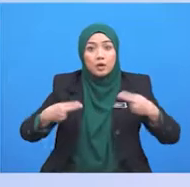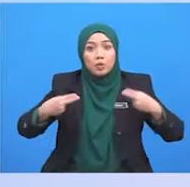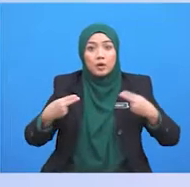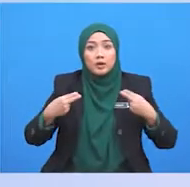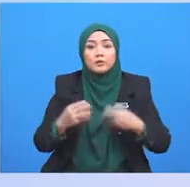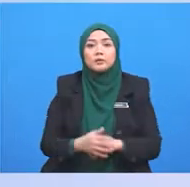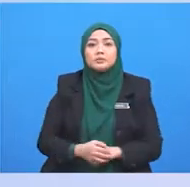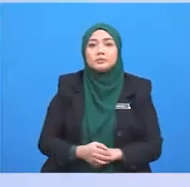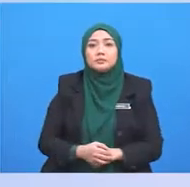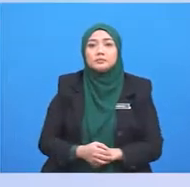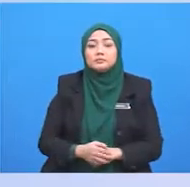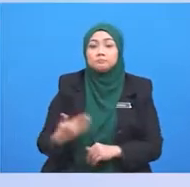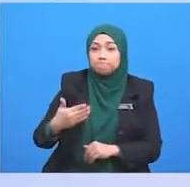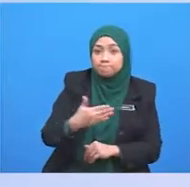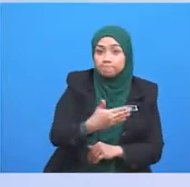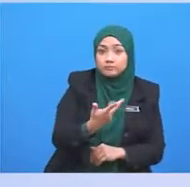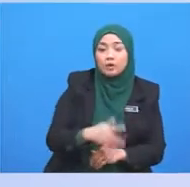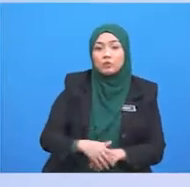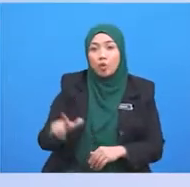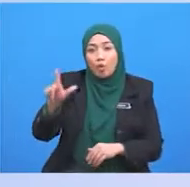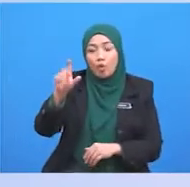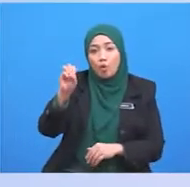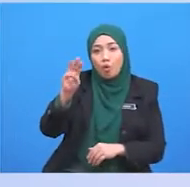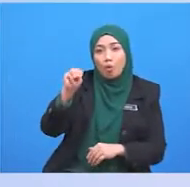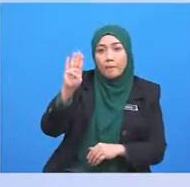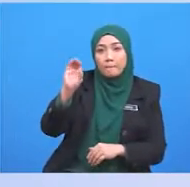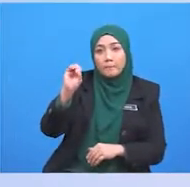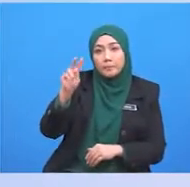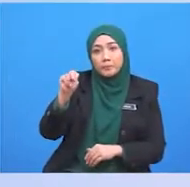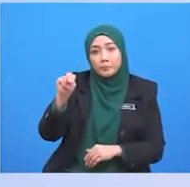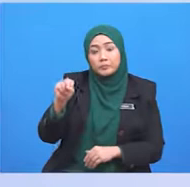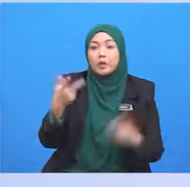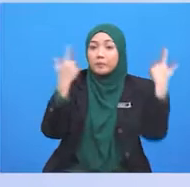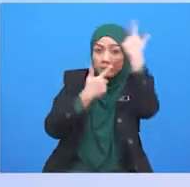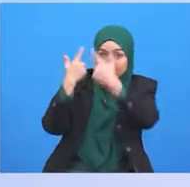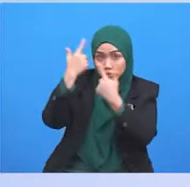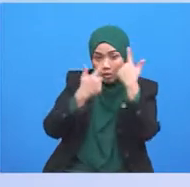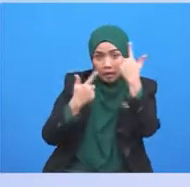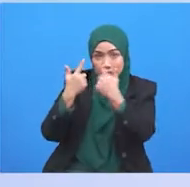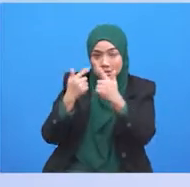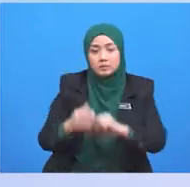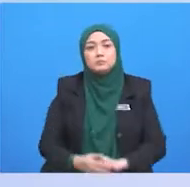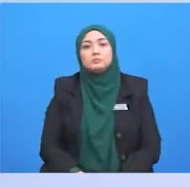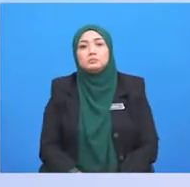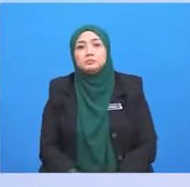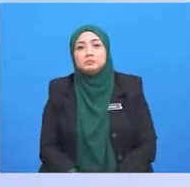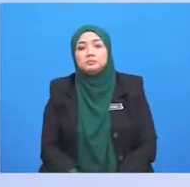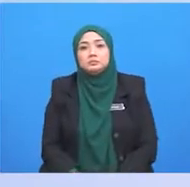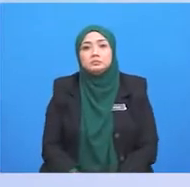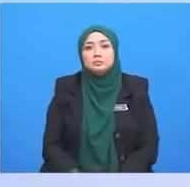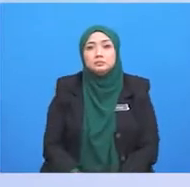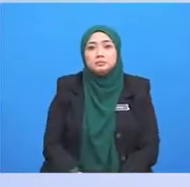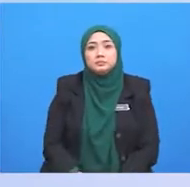pembalakan. Keempat, aktiviti perikanan. Kelima, aktiviti pelombongan. Keenam, aktiviti